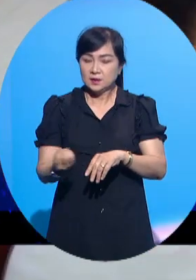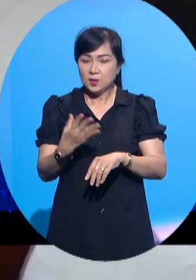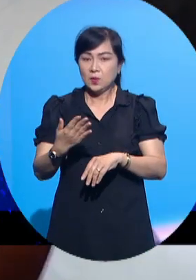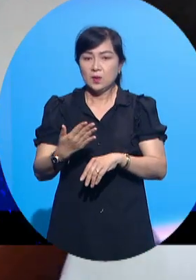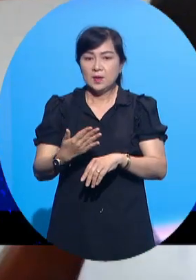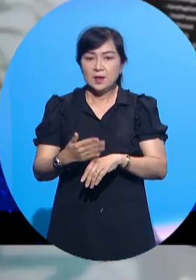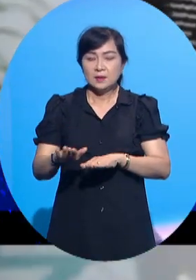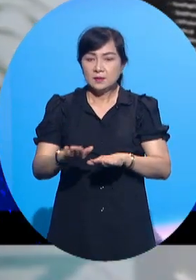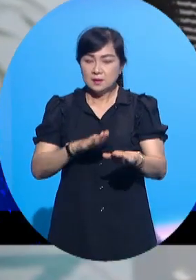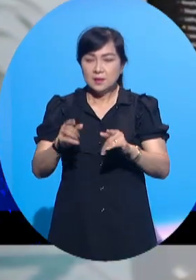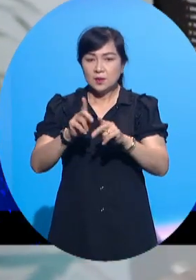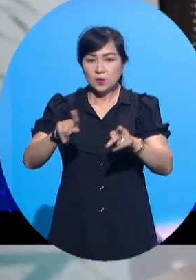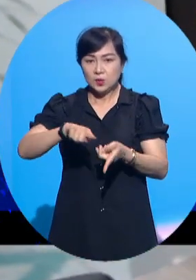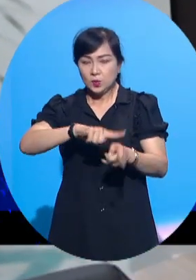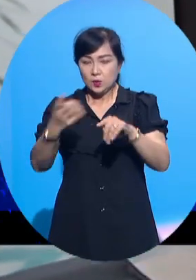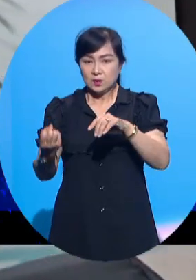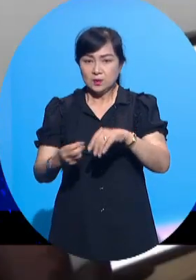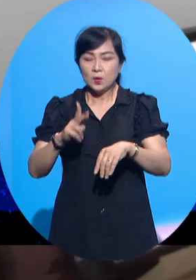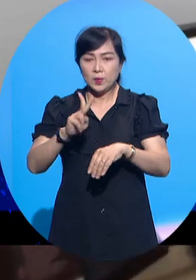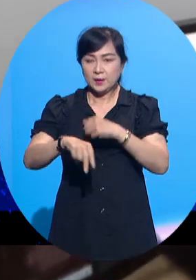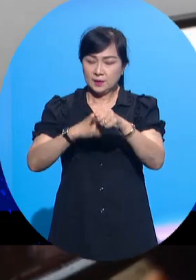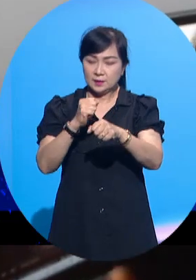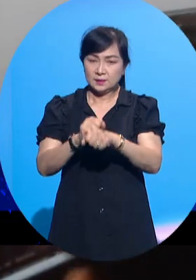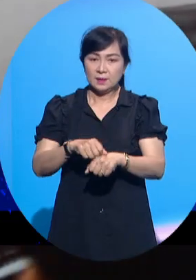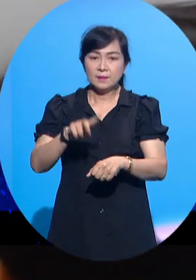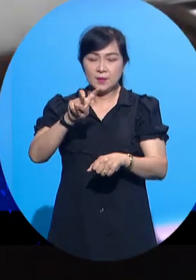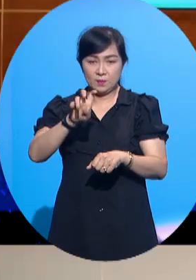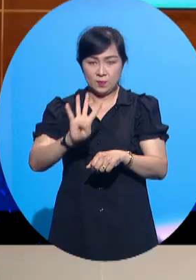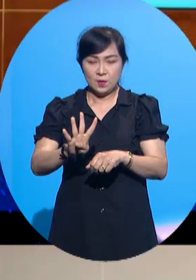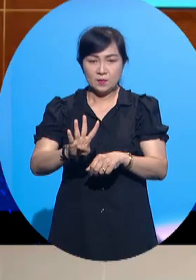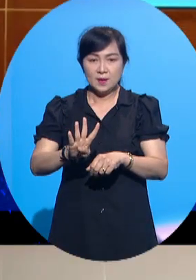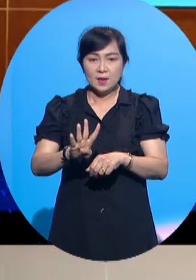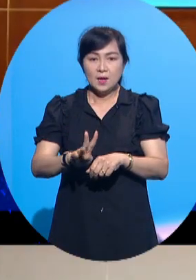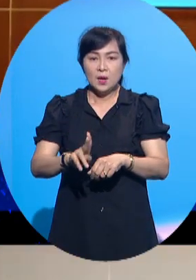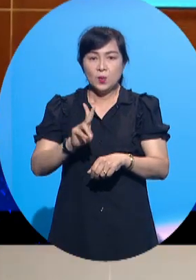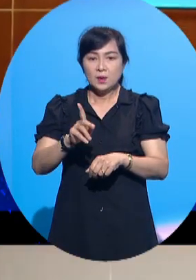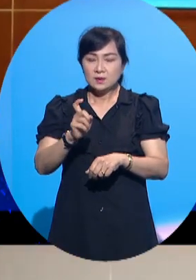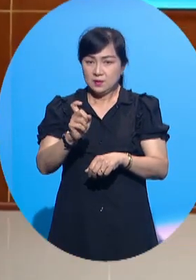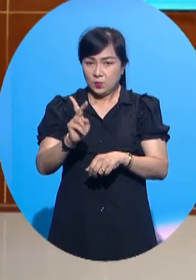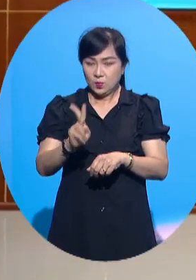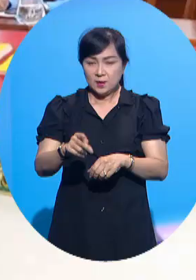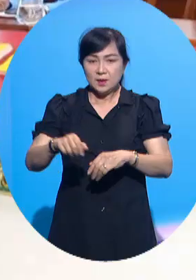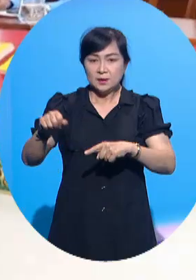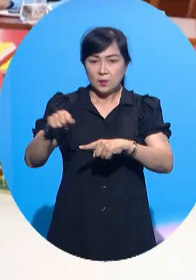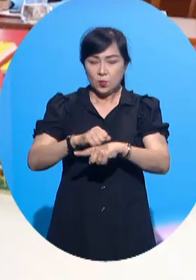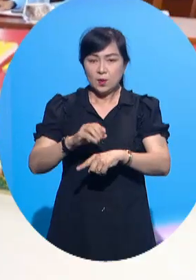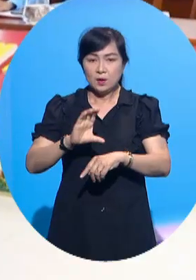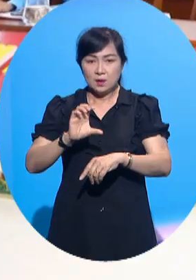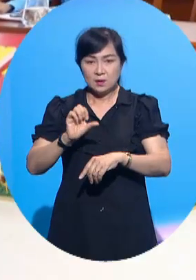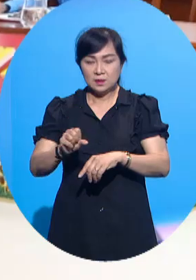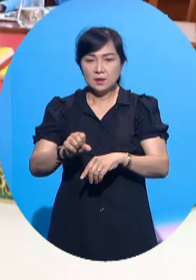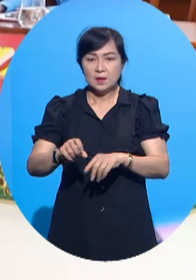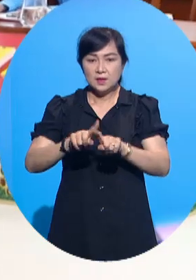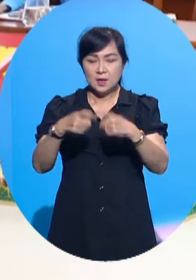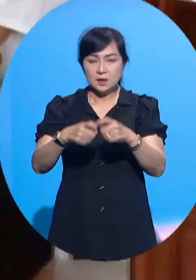qua đó đã thực hiện kế hoạch chuyển đổi số của huyện năm 2024 Ủy ban nhân dân huyện Đức Huệ đã tập huấn cho các cơ sở hộ